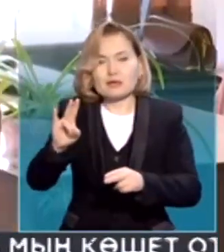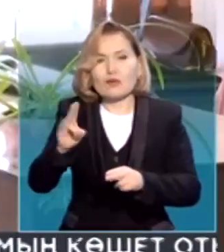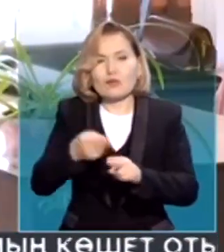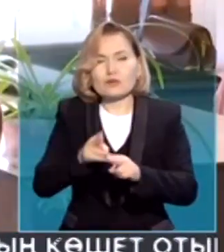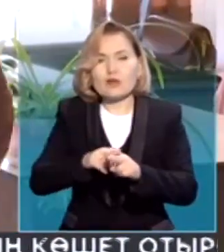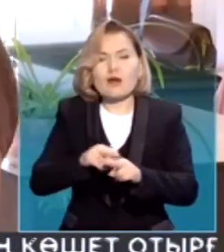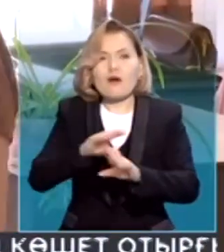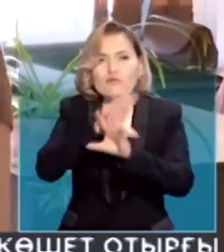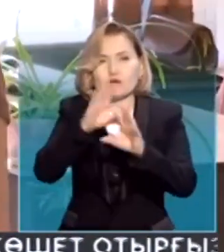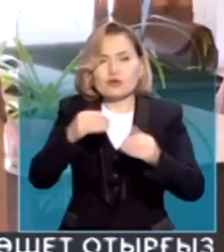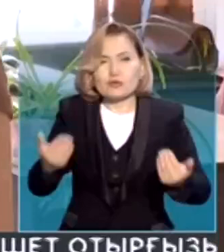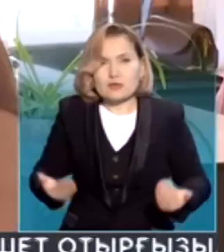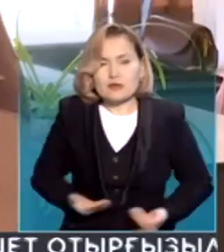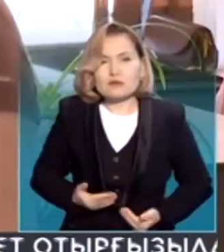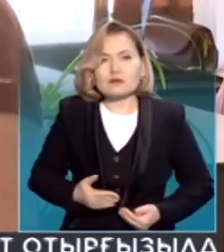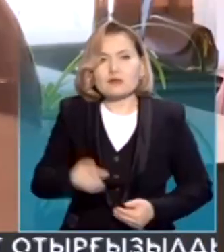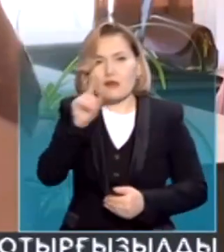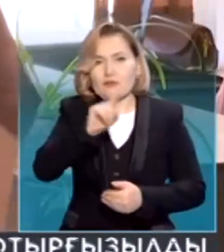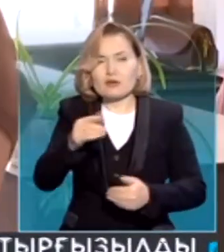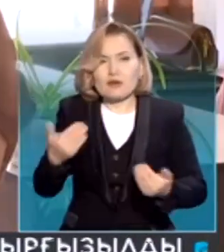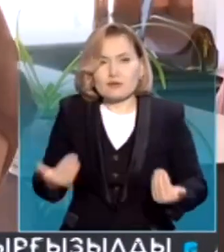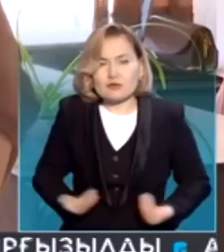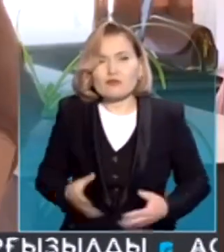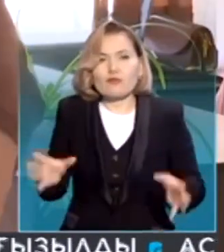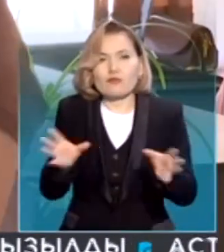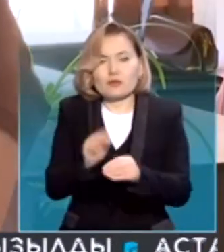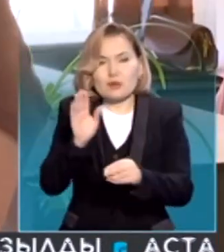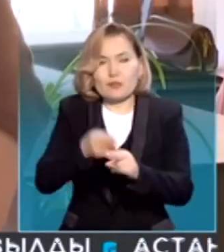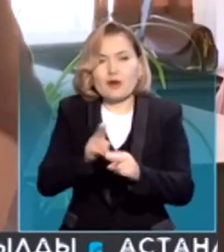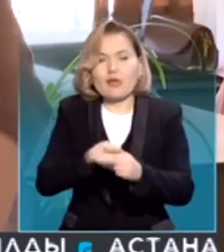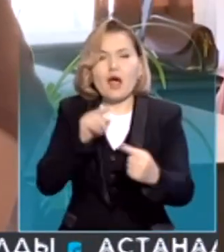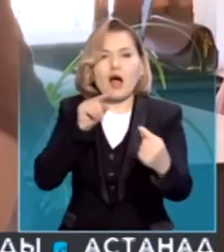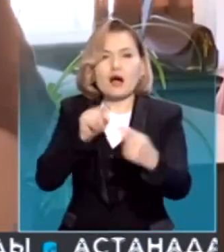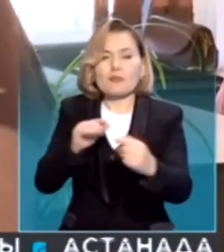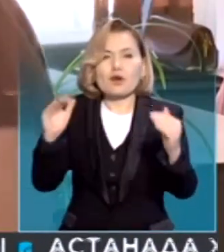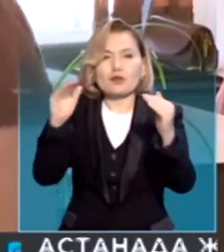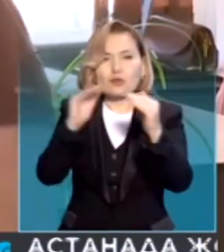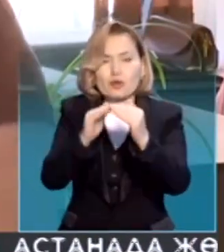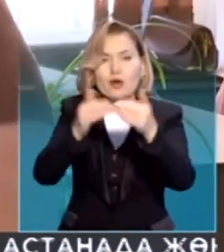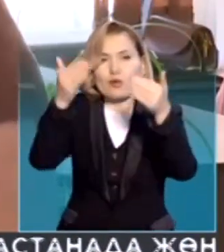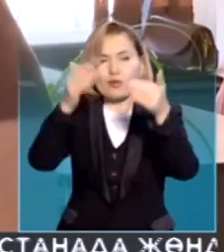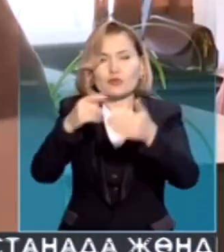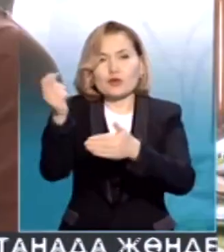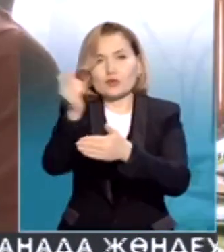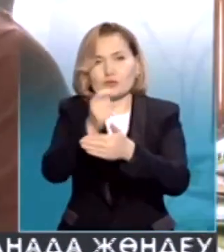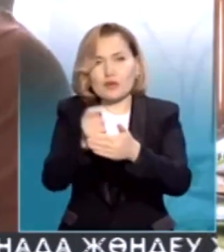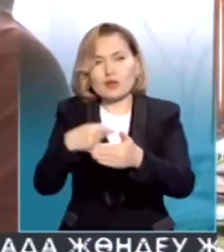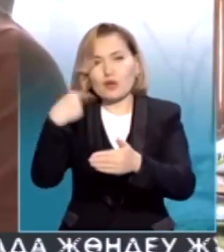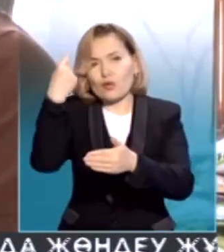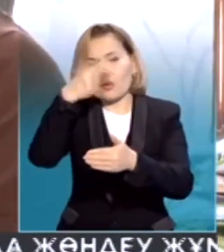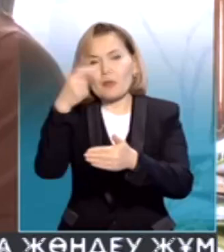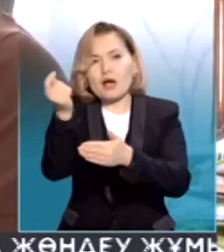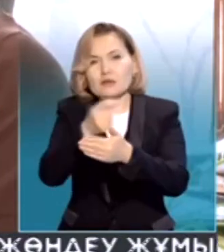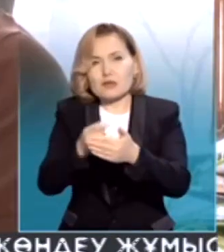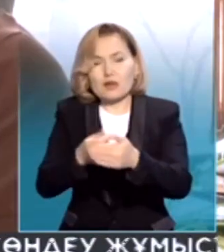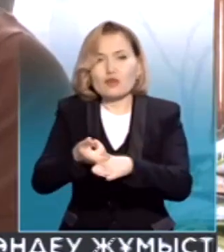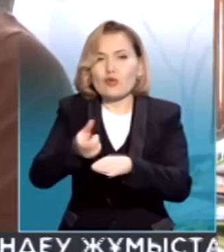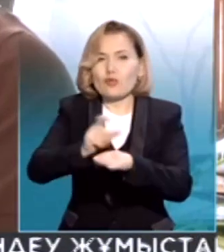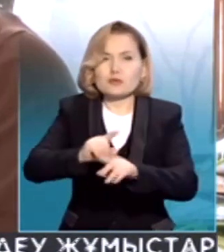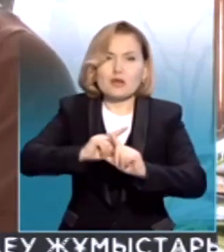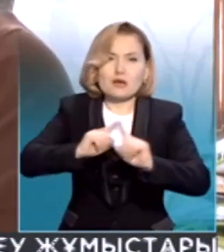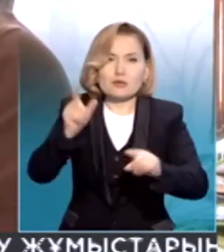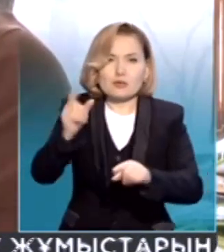Өйткені жұмыс кабинетіміздің қарама қарсысында үйдің қасбетінде муралы тұр. Бейсекең біз үшін ерекше